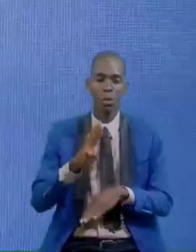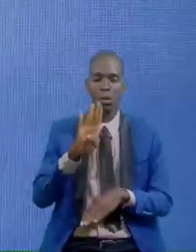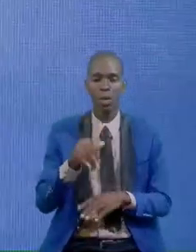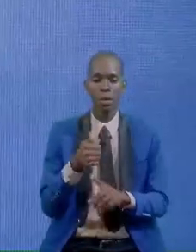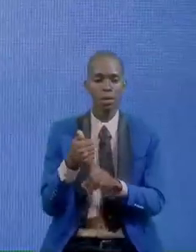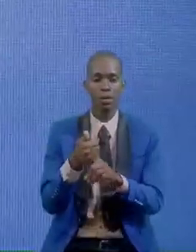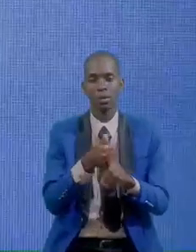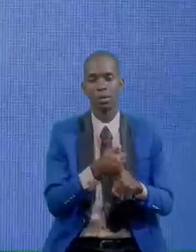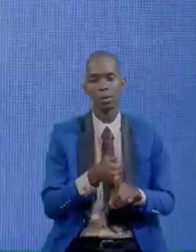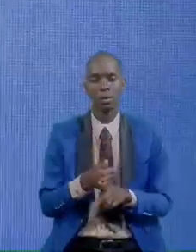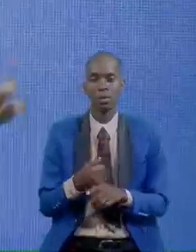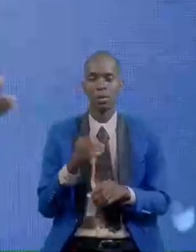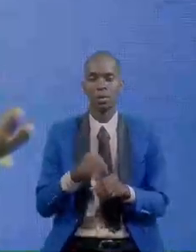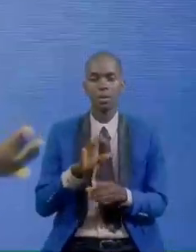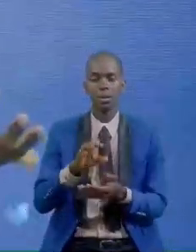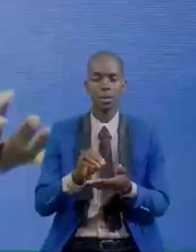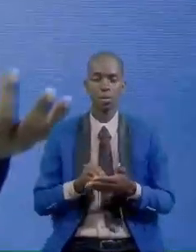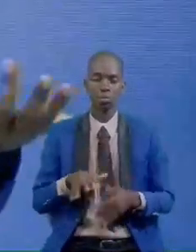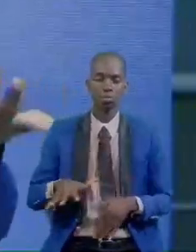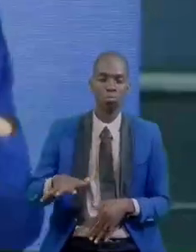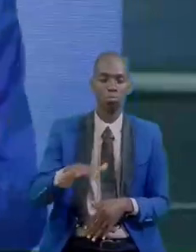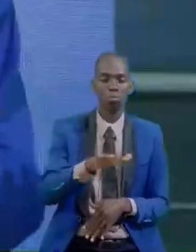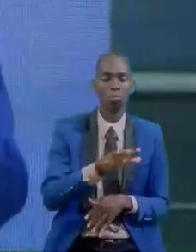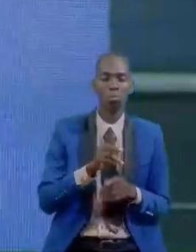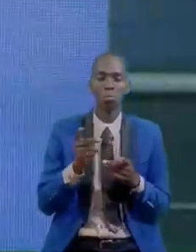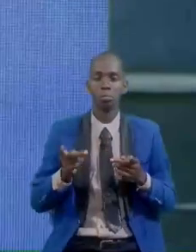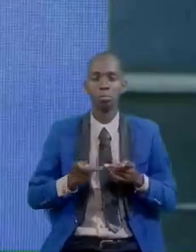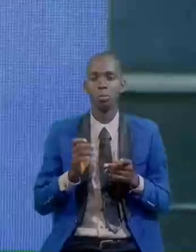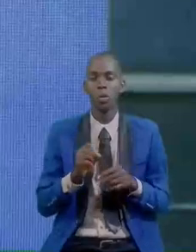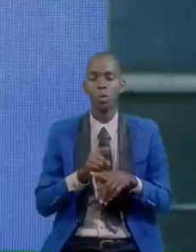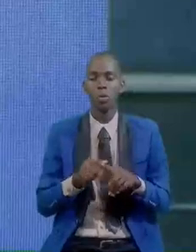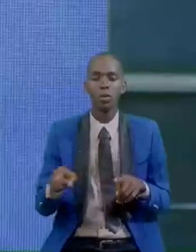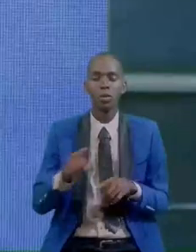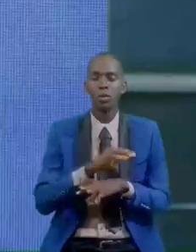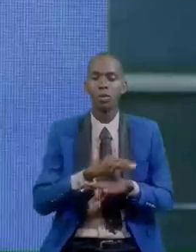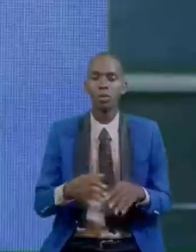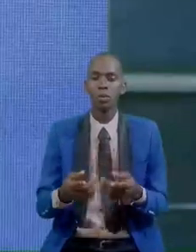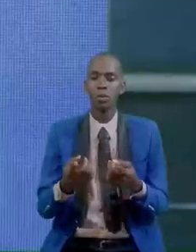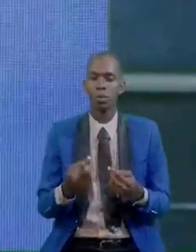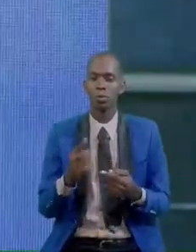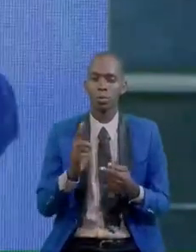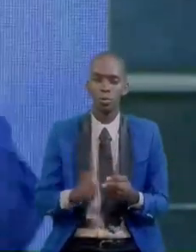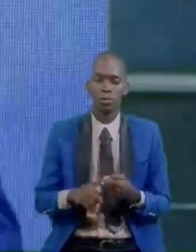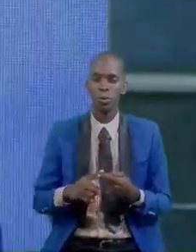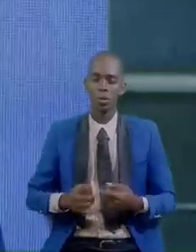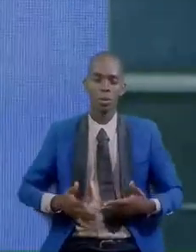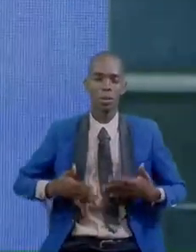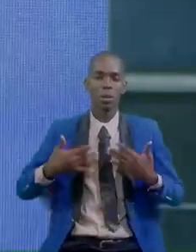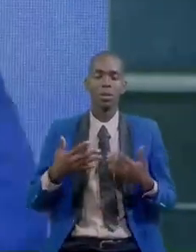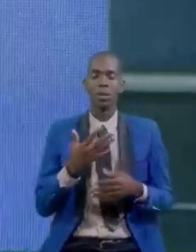d'eux-mêmes, dans leur localité. Mais ils ne parviennent pas à une vie, à un